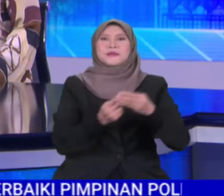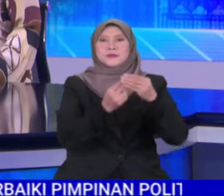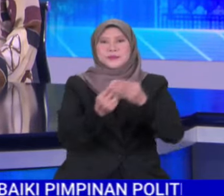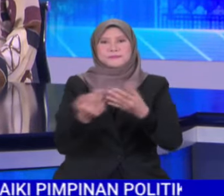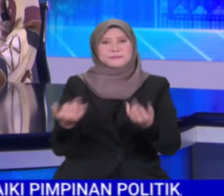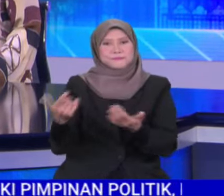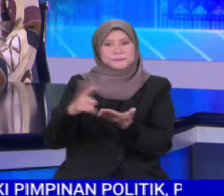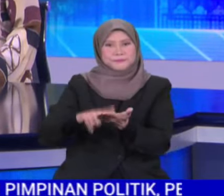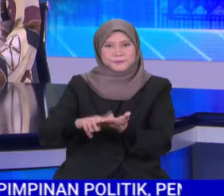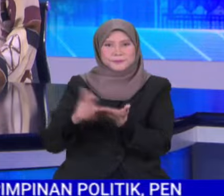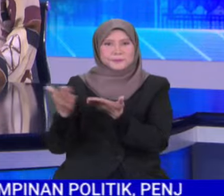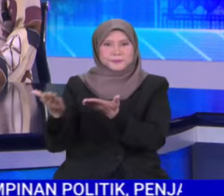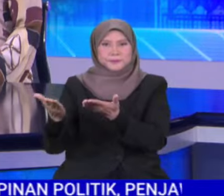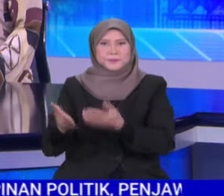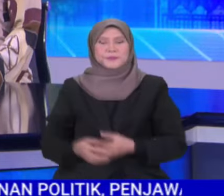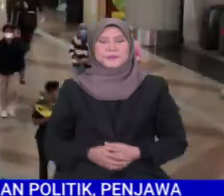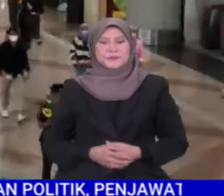laporan disediakan.